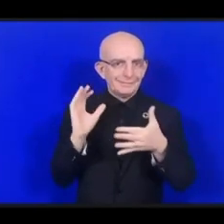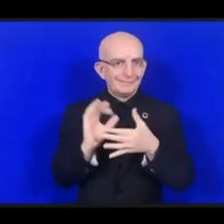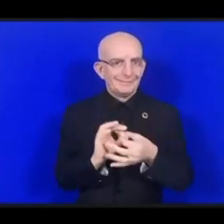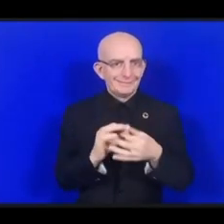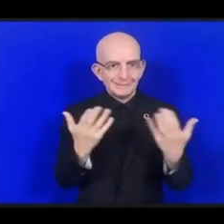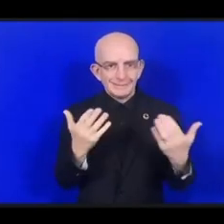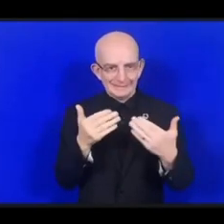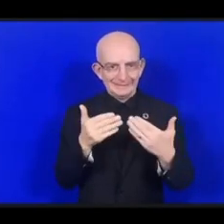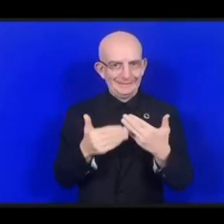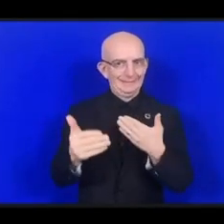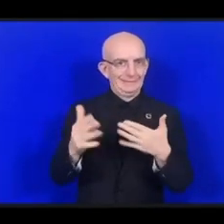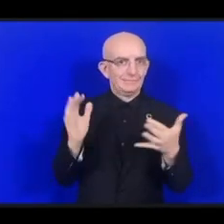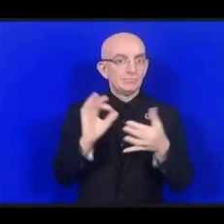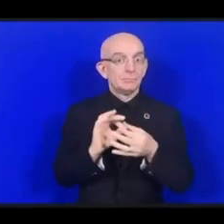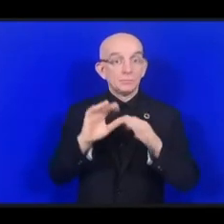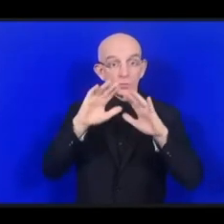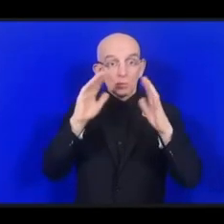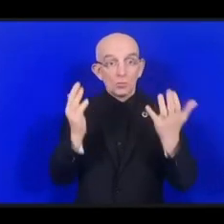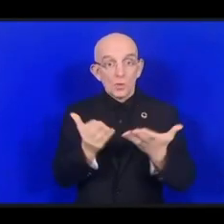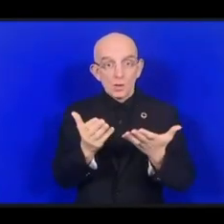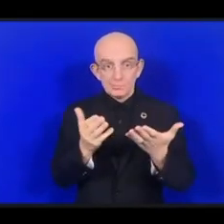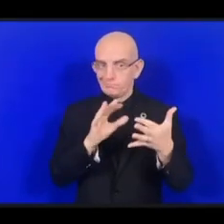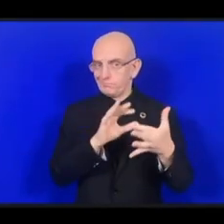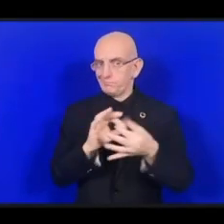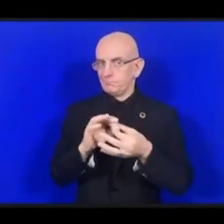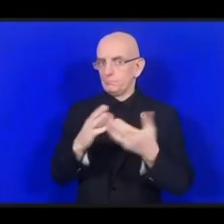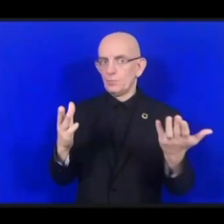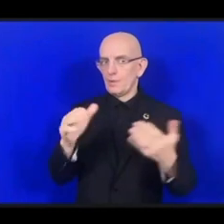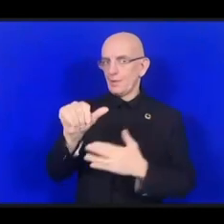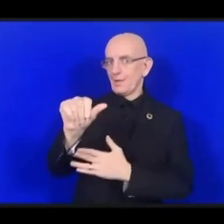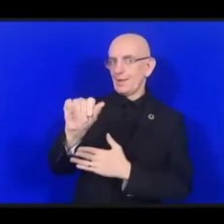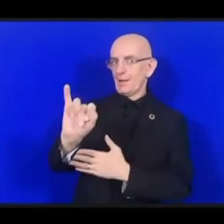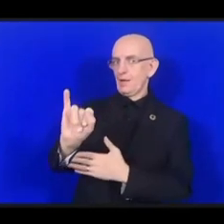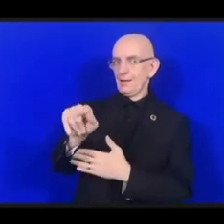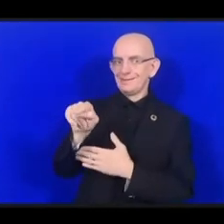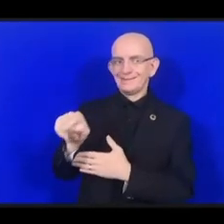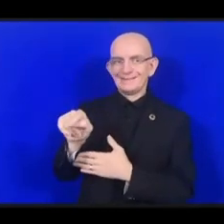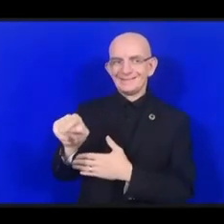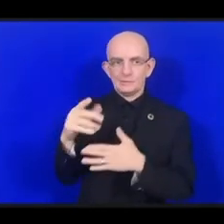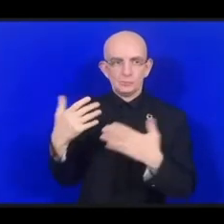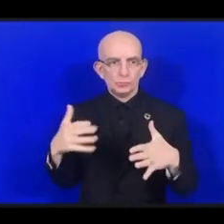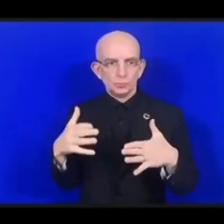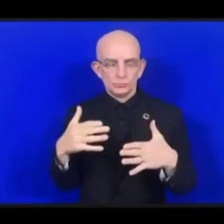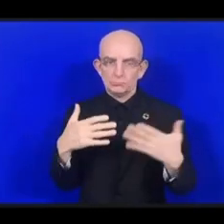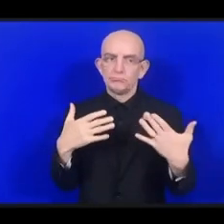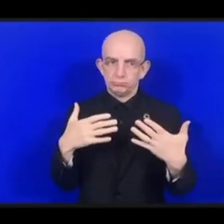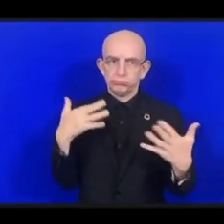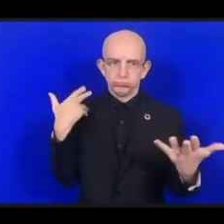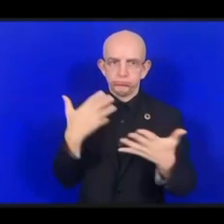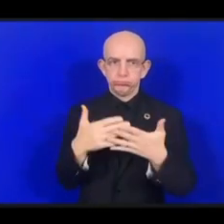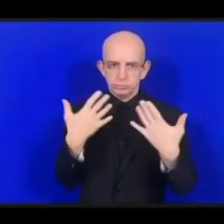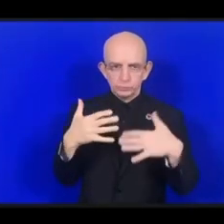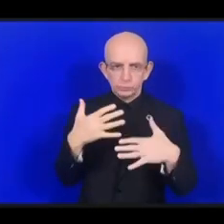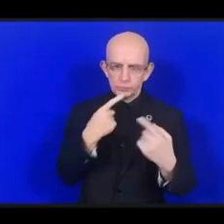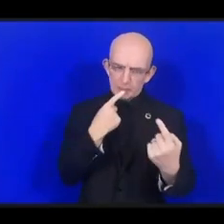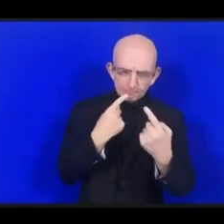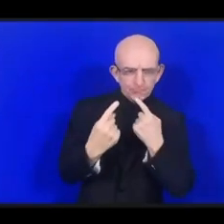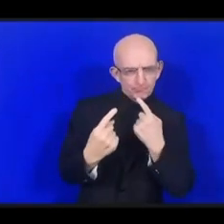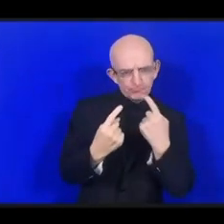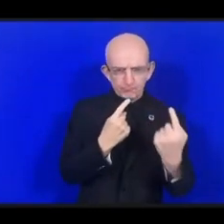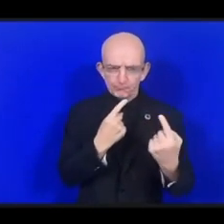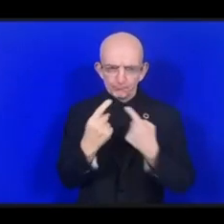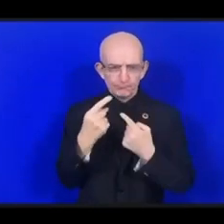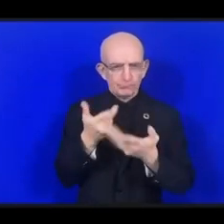الذكاء الاصطناعي ان النقاش كان مثمرا للغايه حول المبادرات